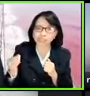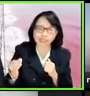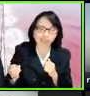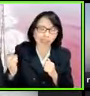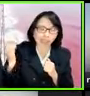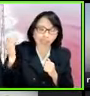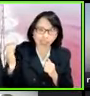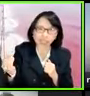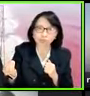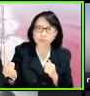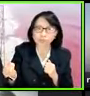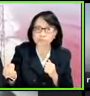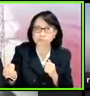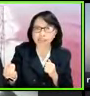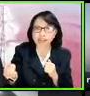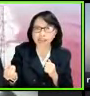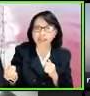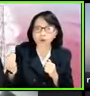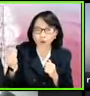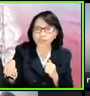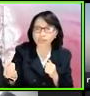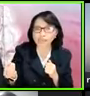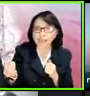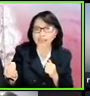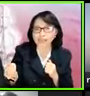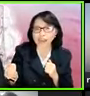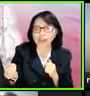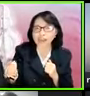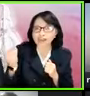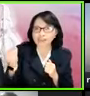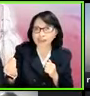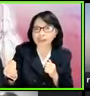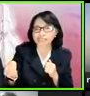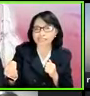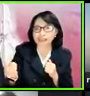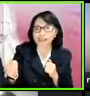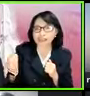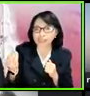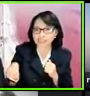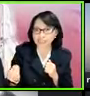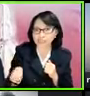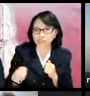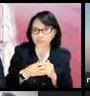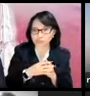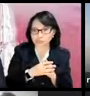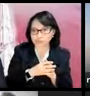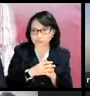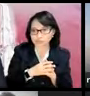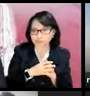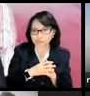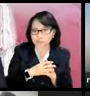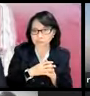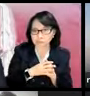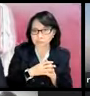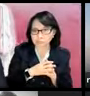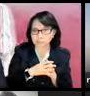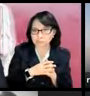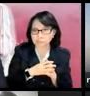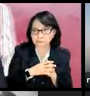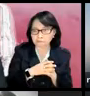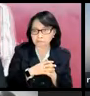123 aku bermegah oleh karena rahasia-rahasia Rizky